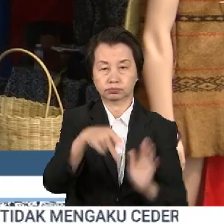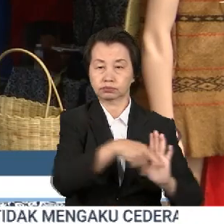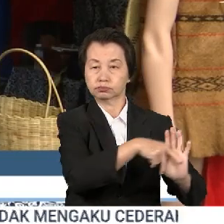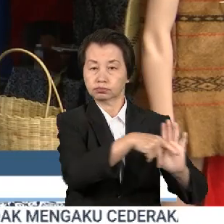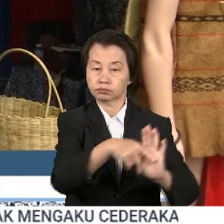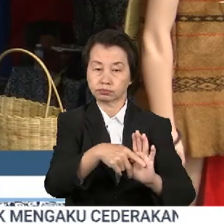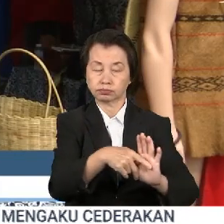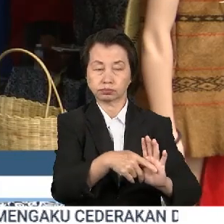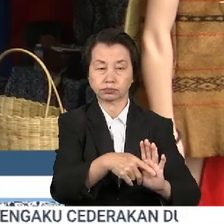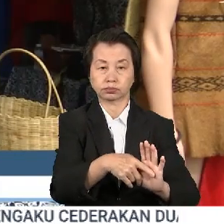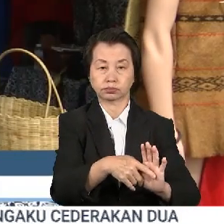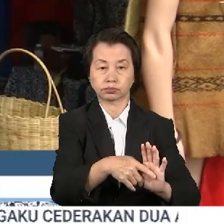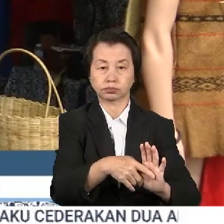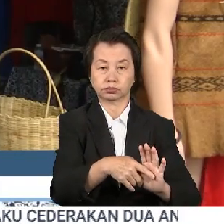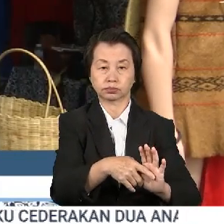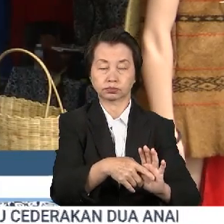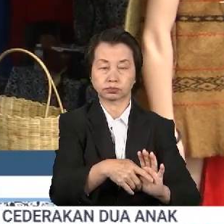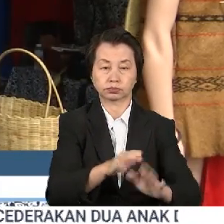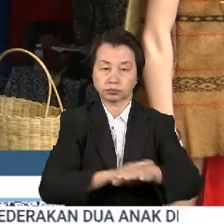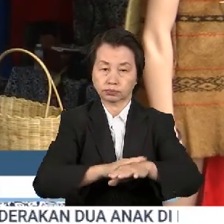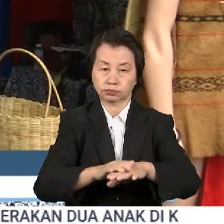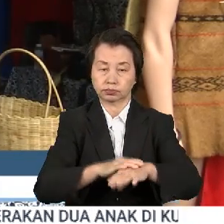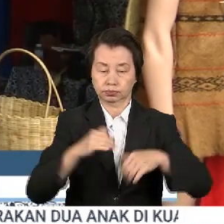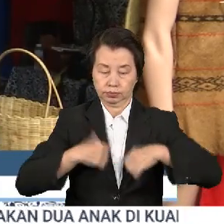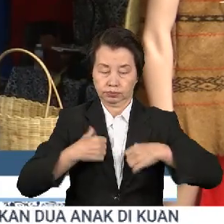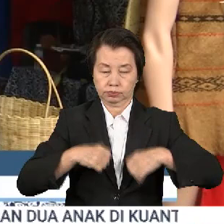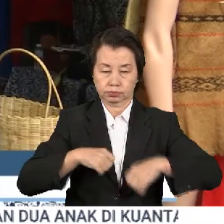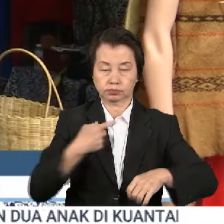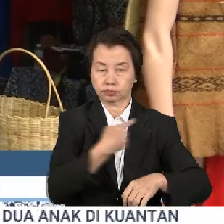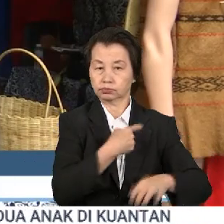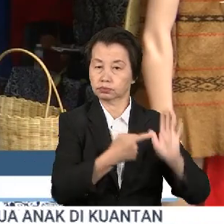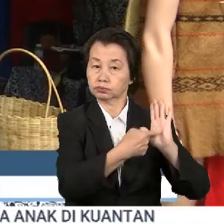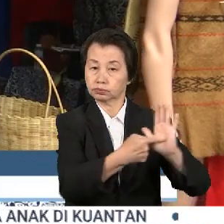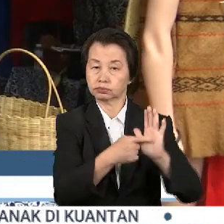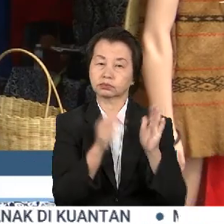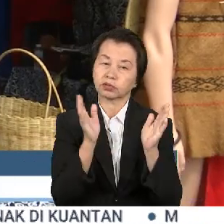mempamerkan kaum etnik kita yang kecil,